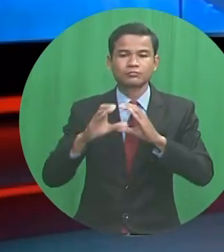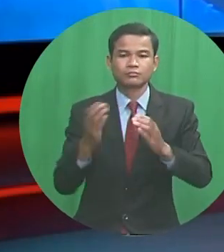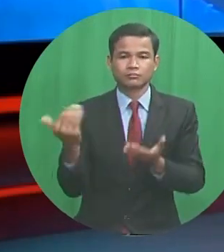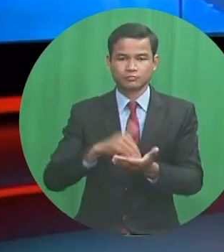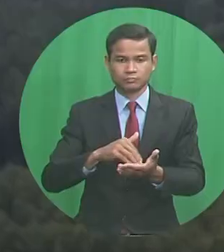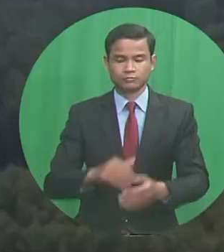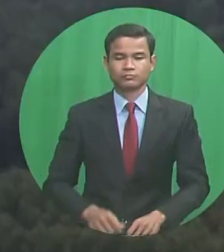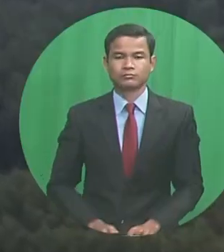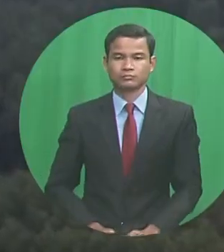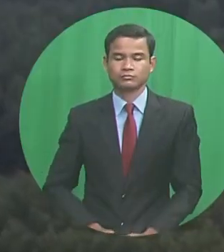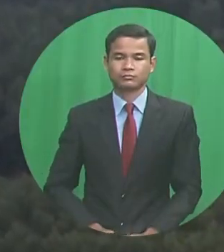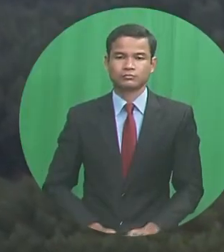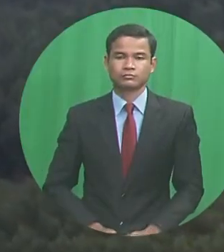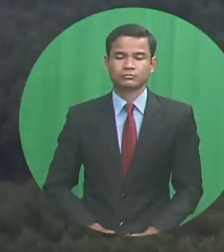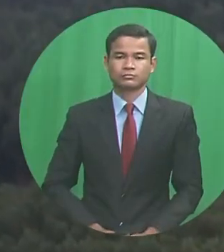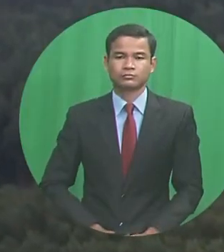ដែរ